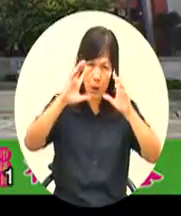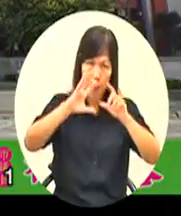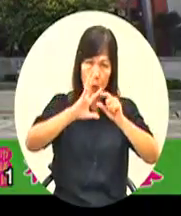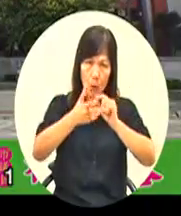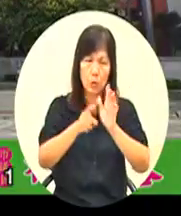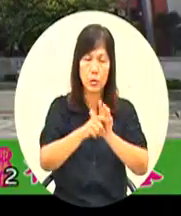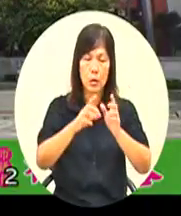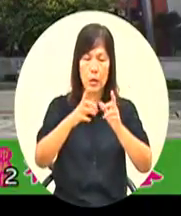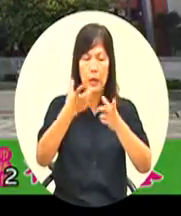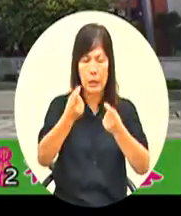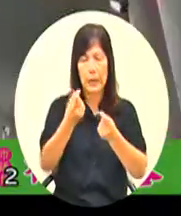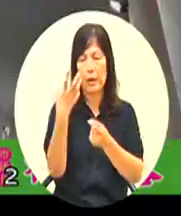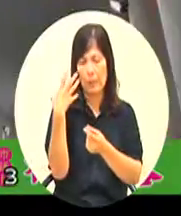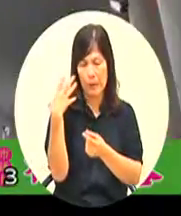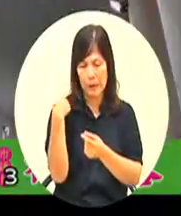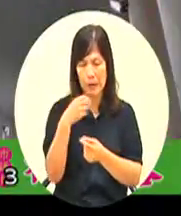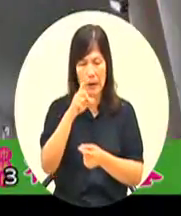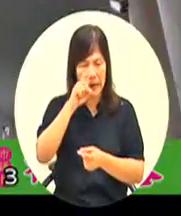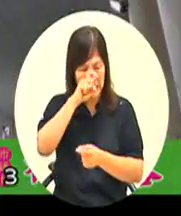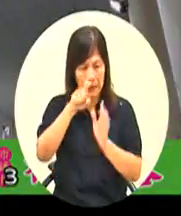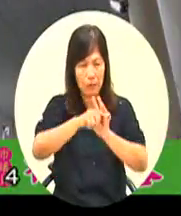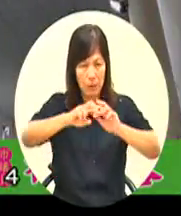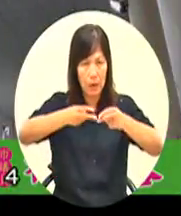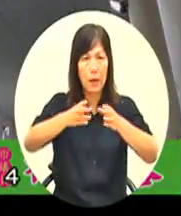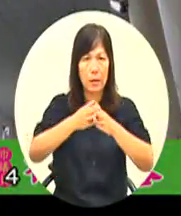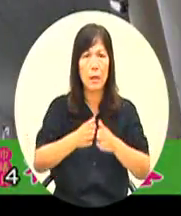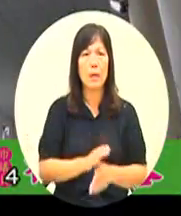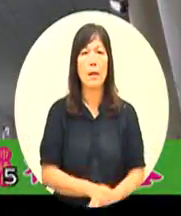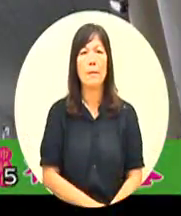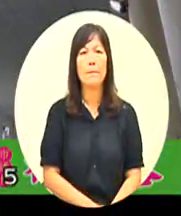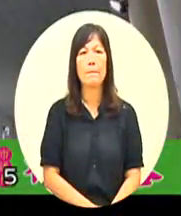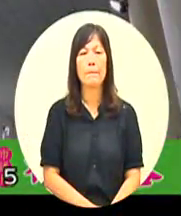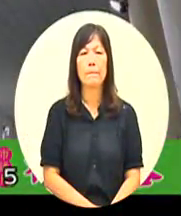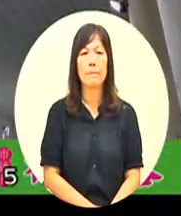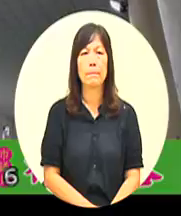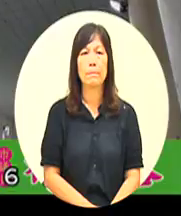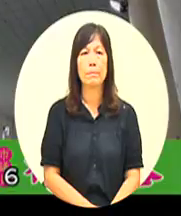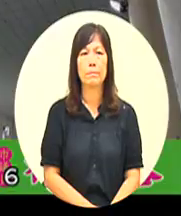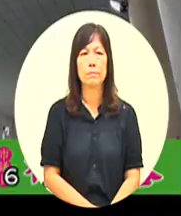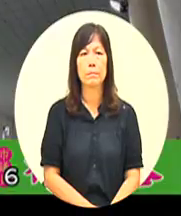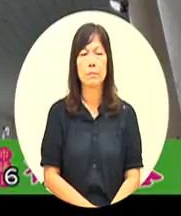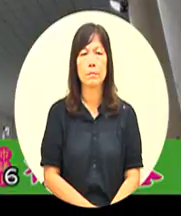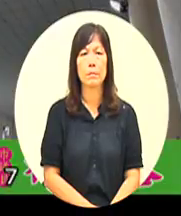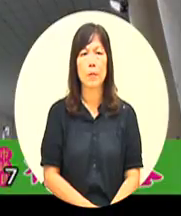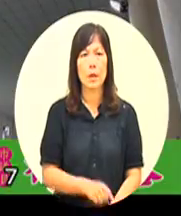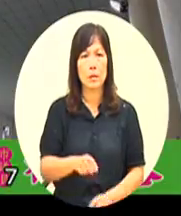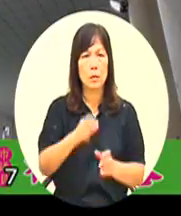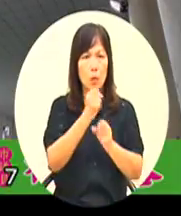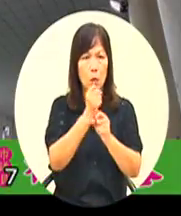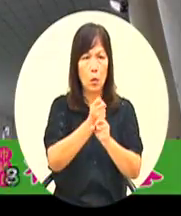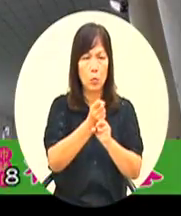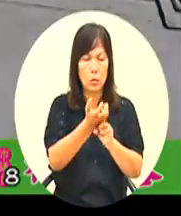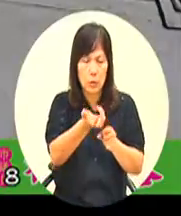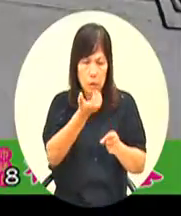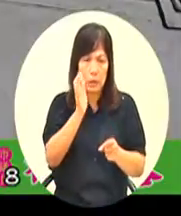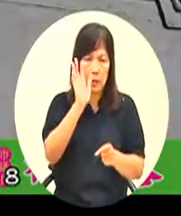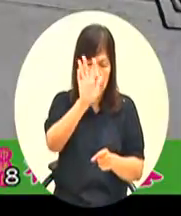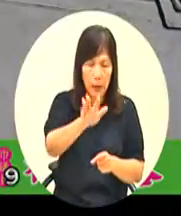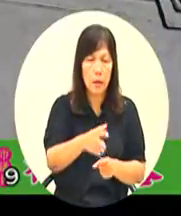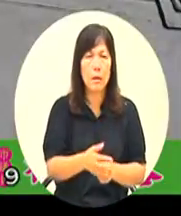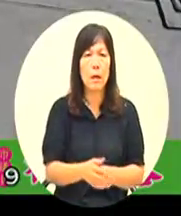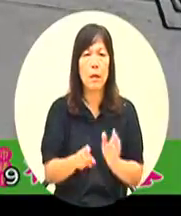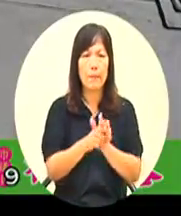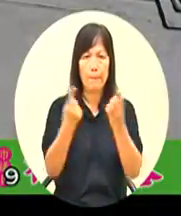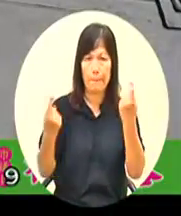哈也需要去做修缮。好，这个是这个是施工前跟施工后哈、哦，他们